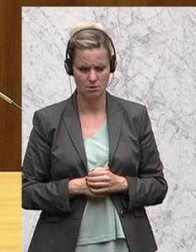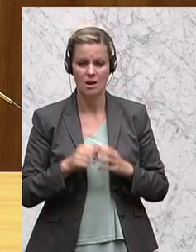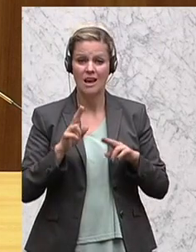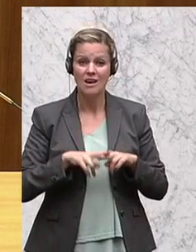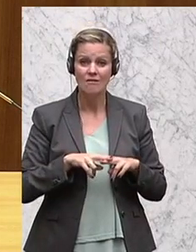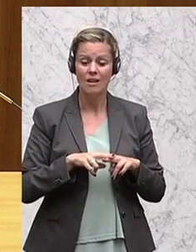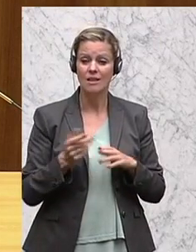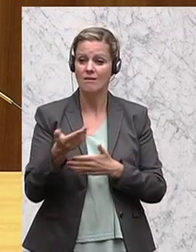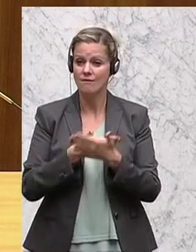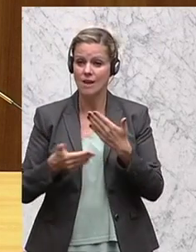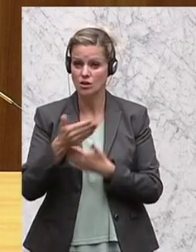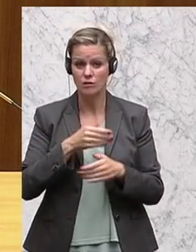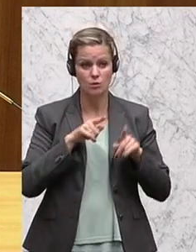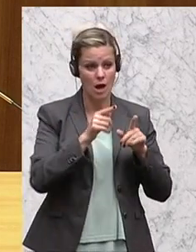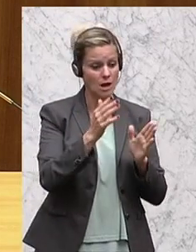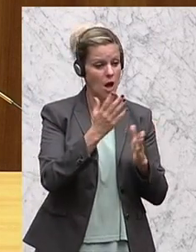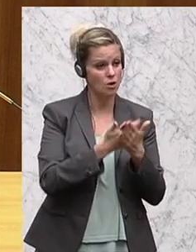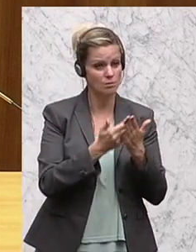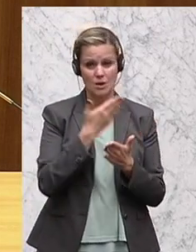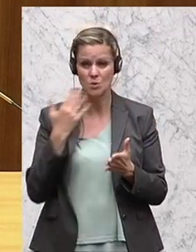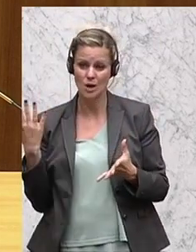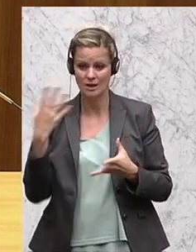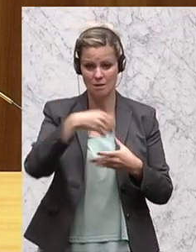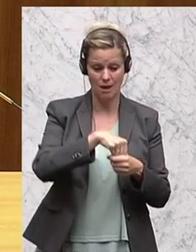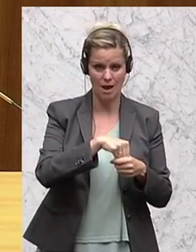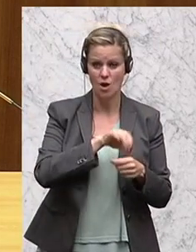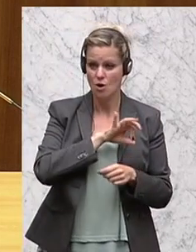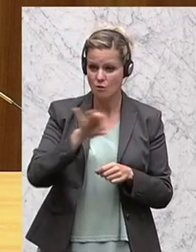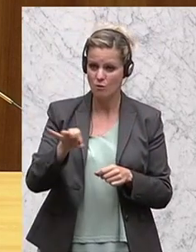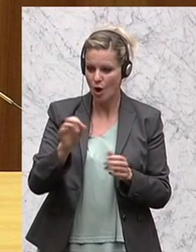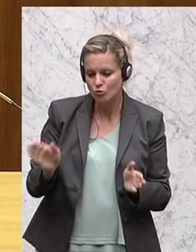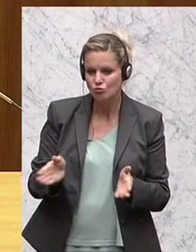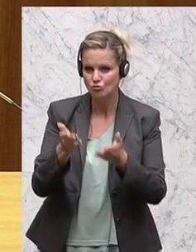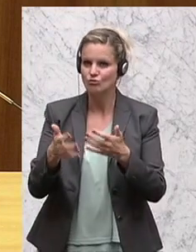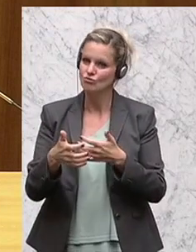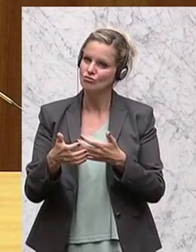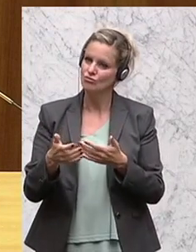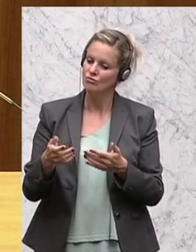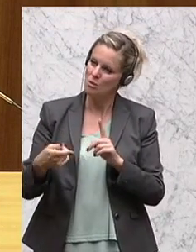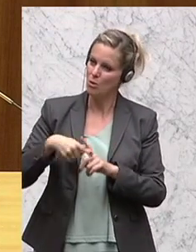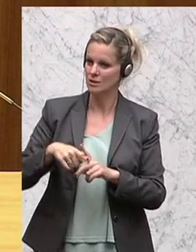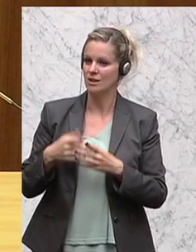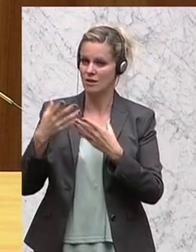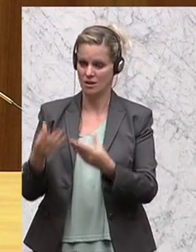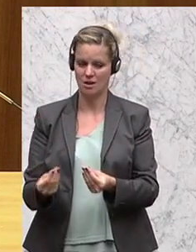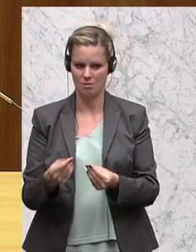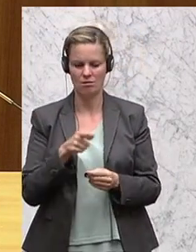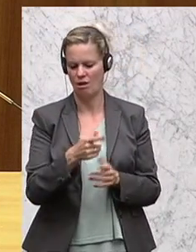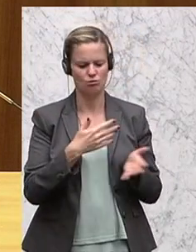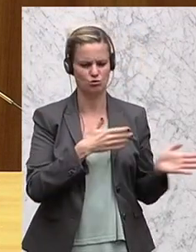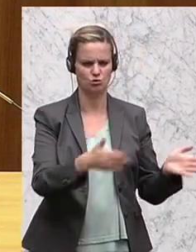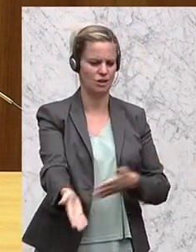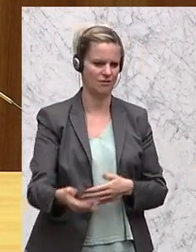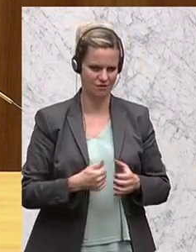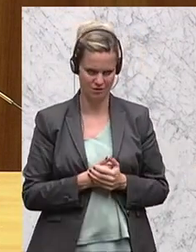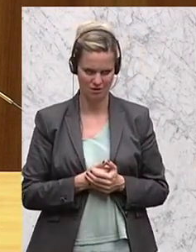in die duale Ausbildung und mit gewissen Anreizen für die Wirtschaft aktiv werden, dann werden Sie Schiffbruch erleiden. Sie